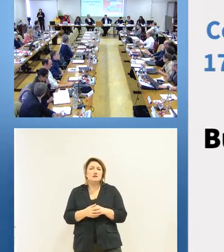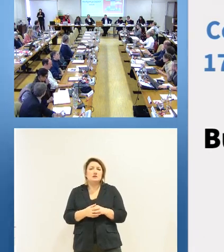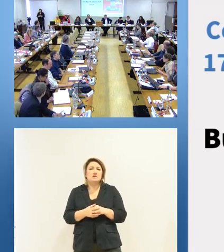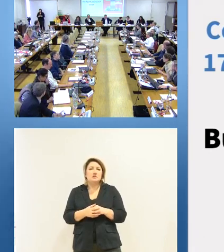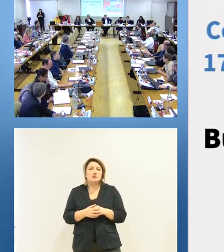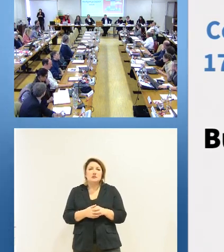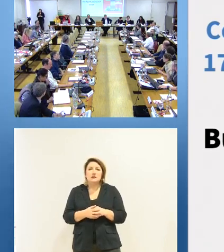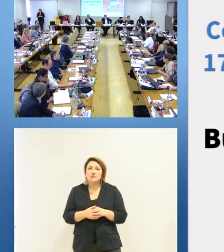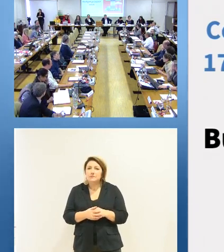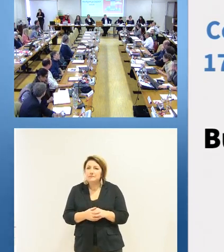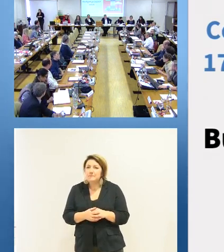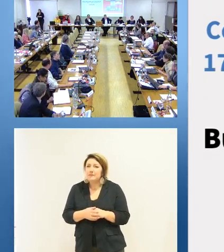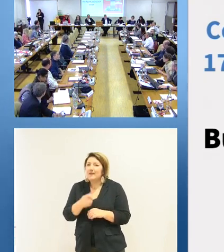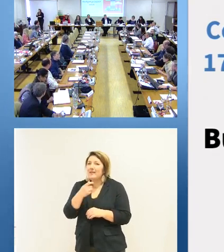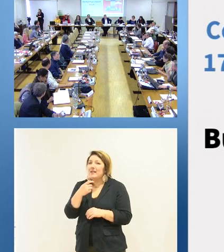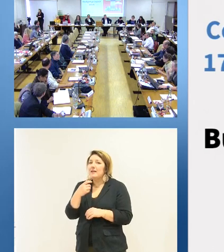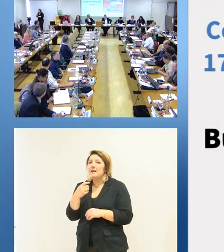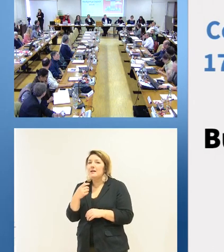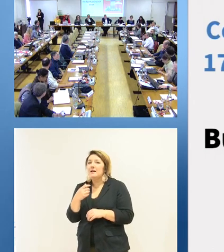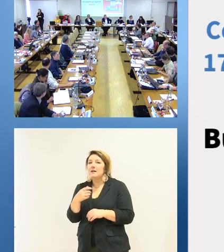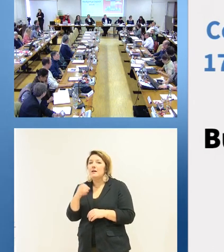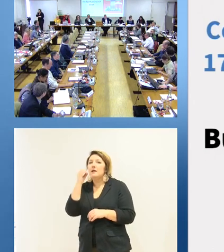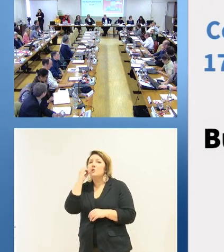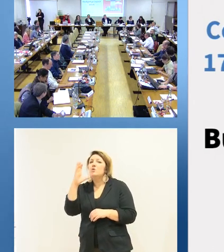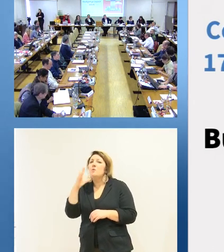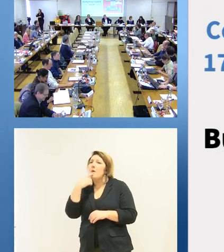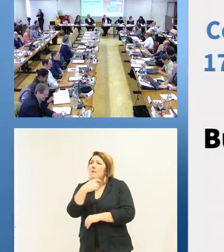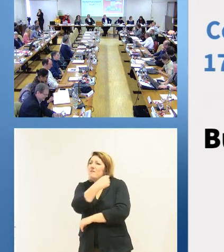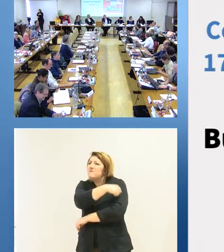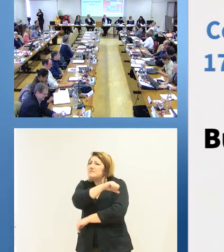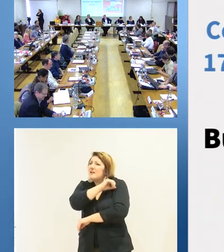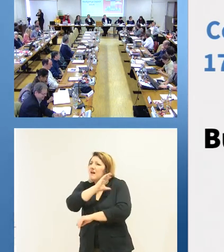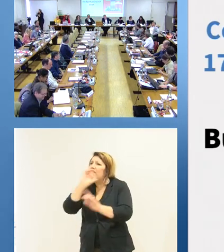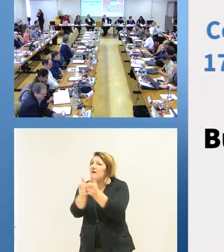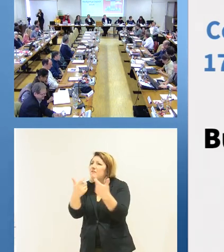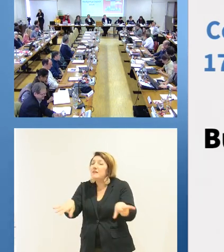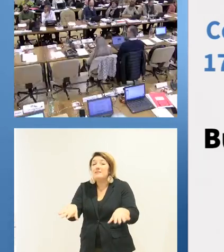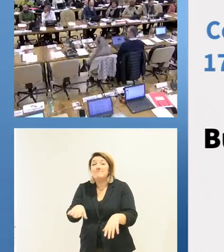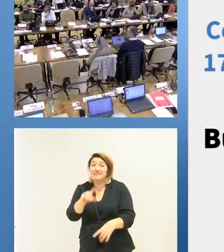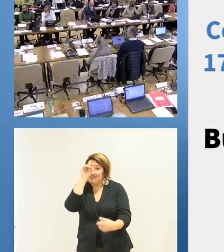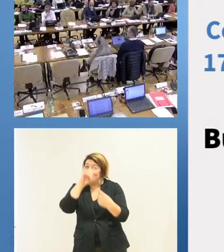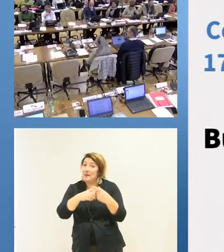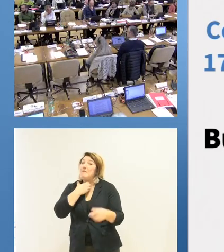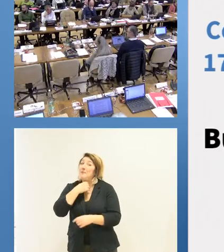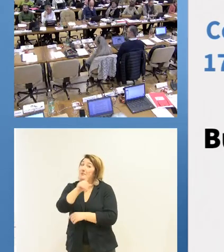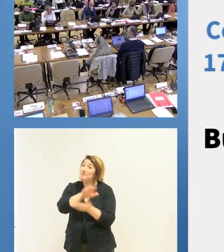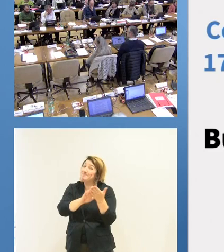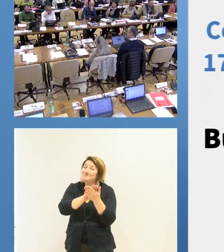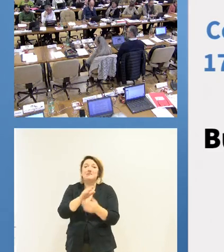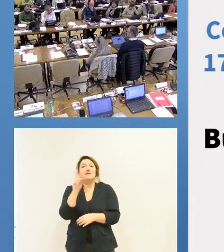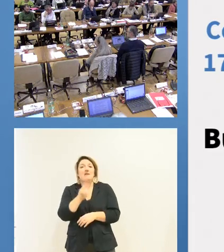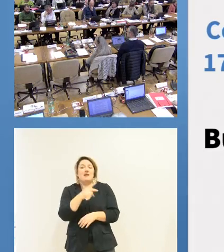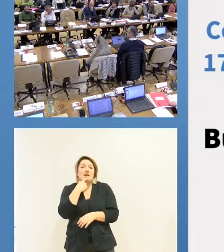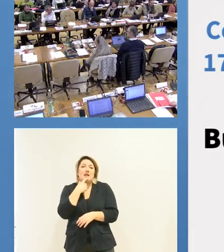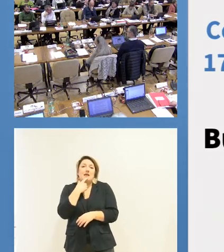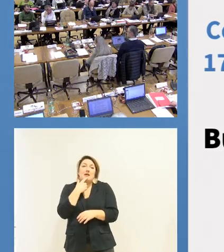je crois que tu es pas contre la grippe donc malheureusement oui le changement d'horaire les reste friable face